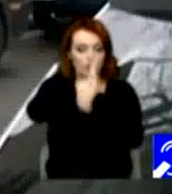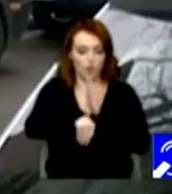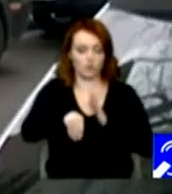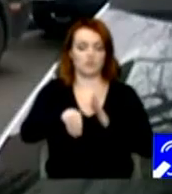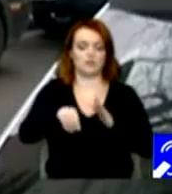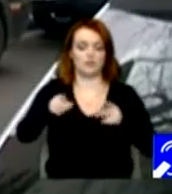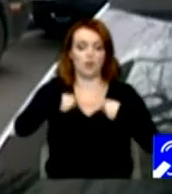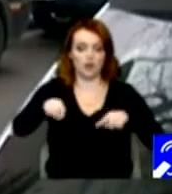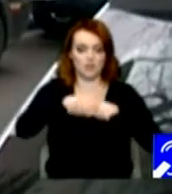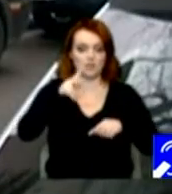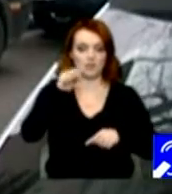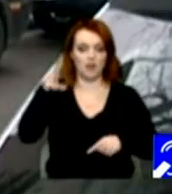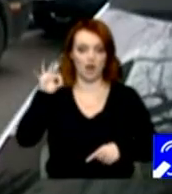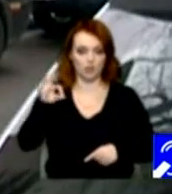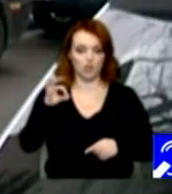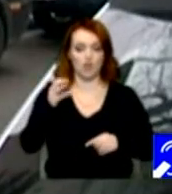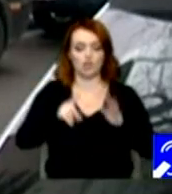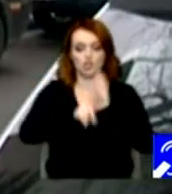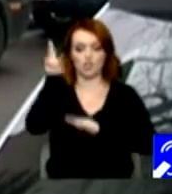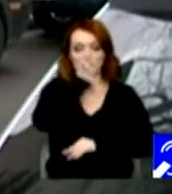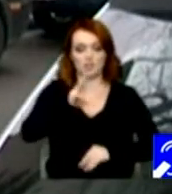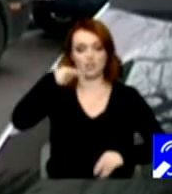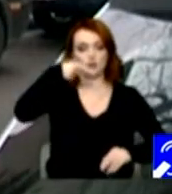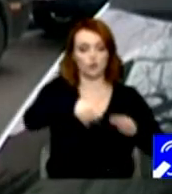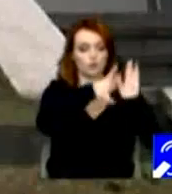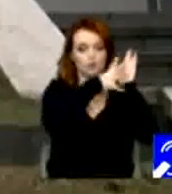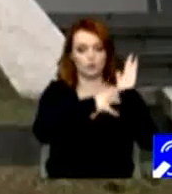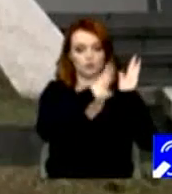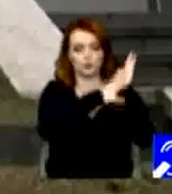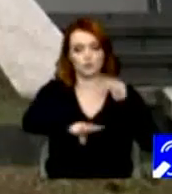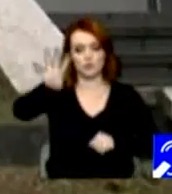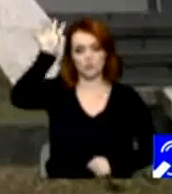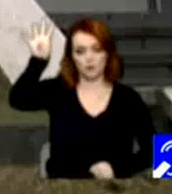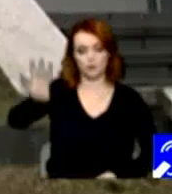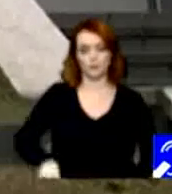asociatiei la adunării parlamentare Nato din noiembrie 1994